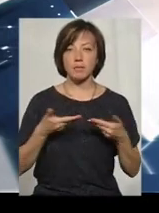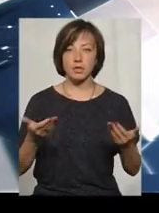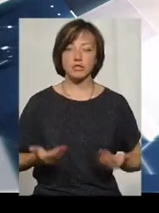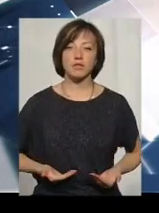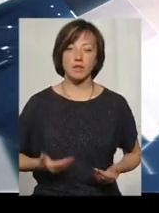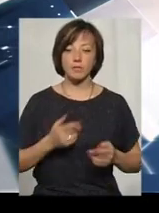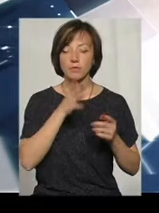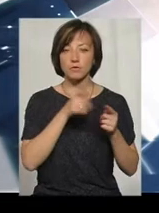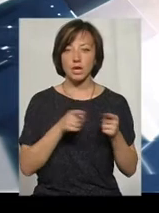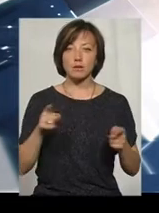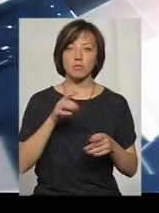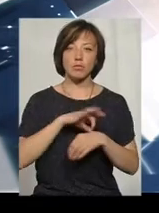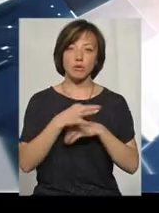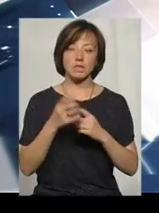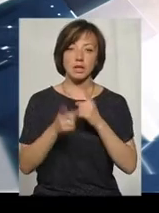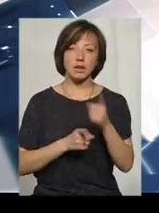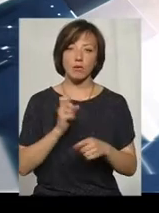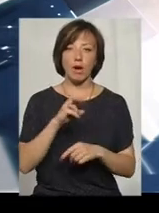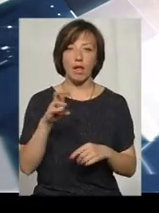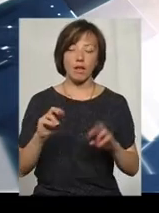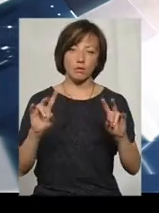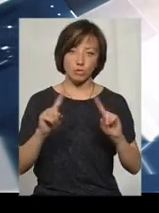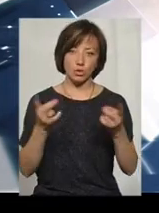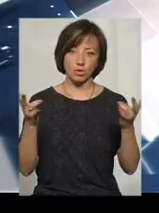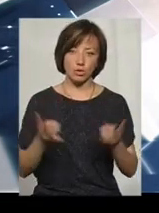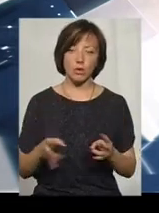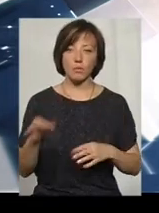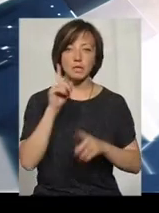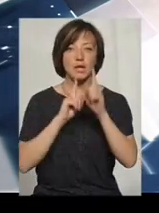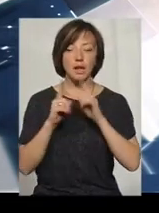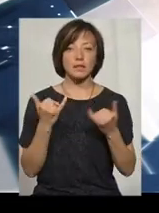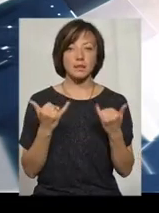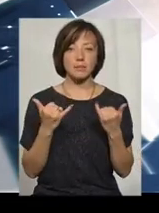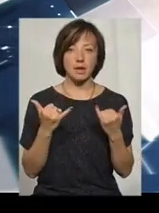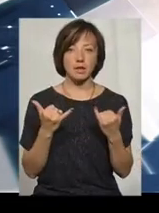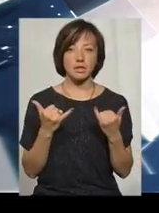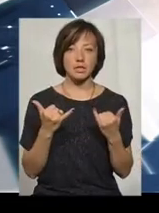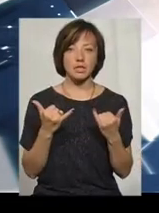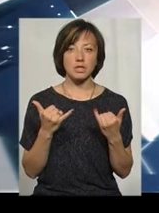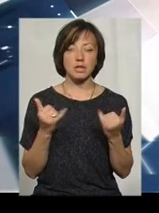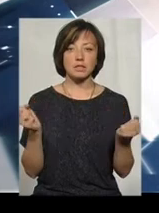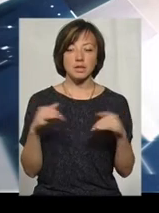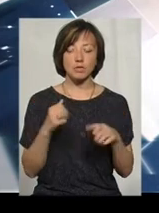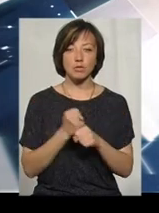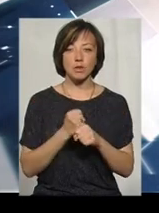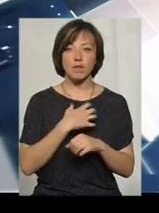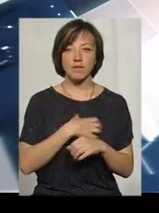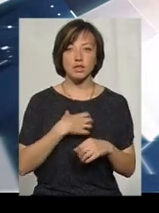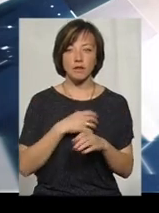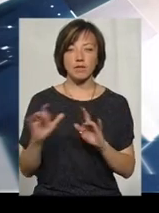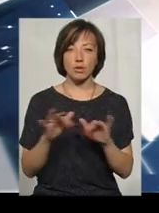реформ, болісних реформ, але дуже необхідних. Обласна рада теперішнього скликання зробила дуже важливий крок